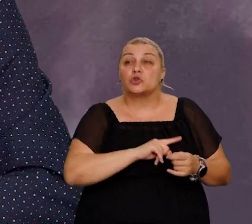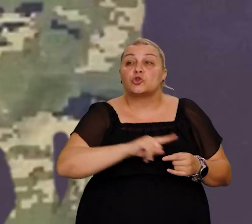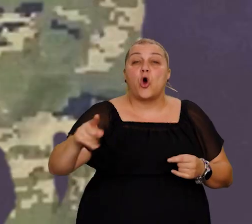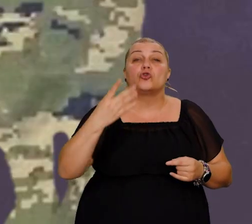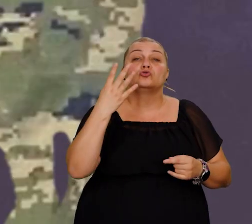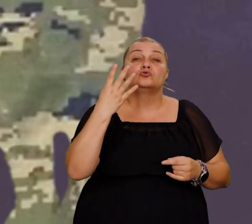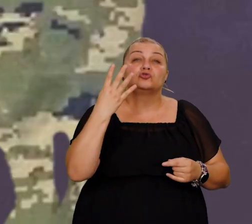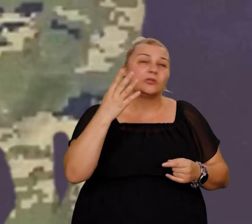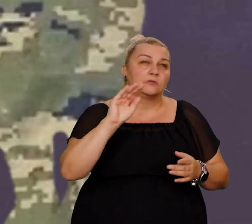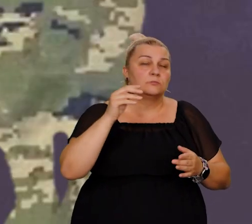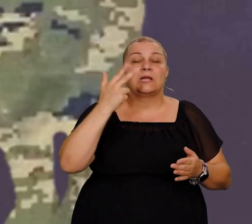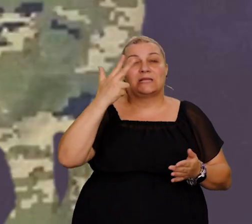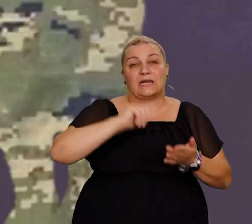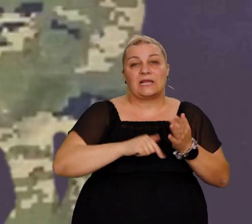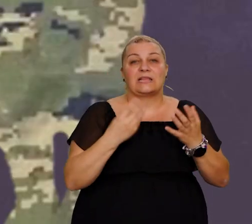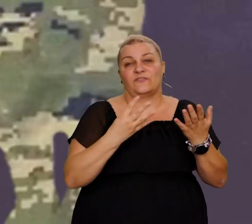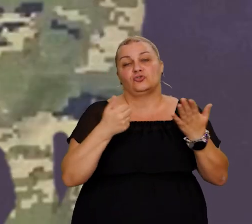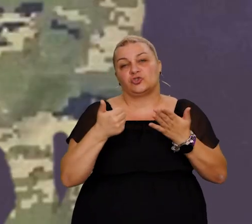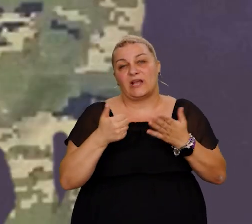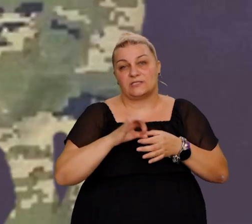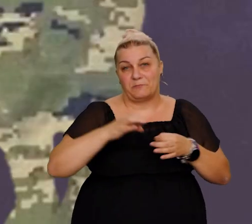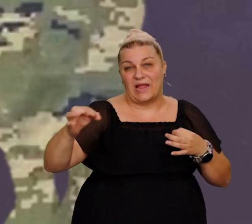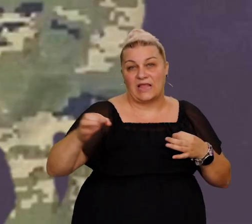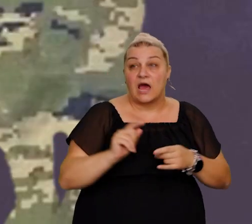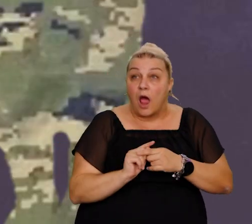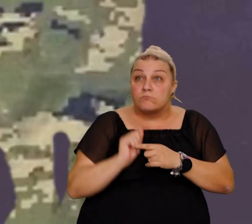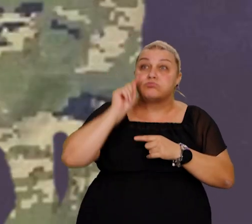km, odnosno 3600 m. Dobro.